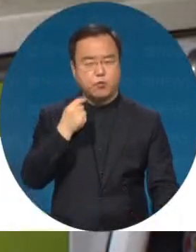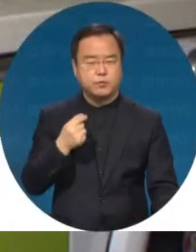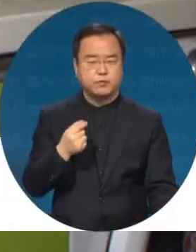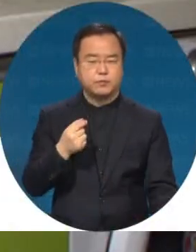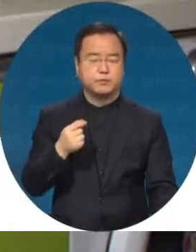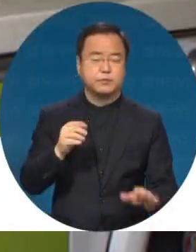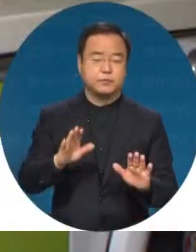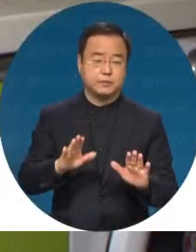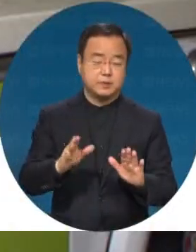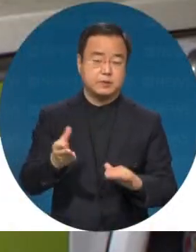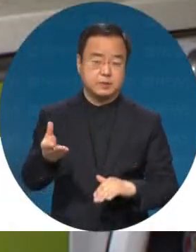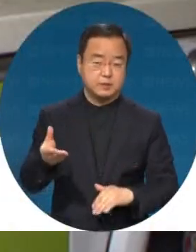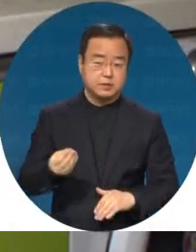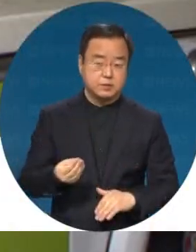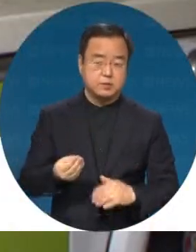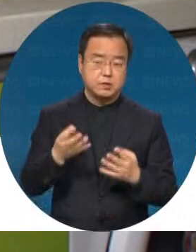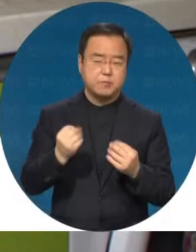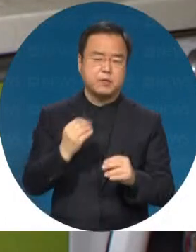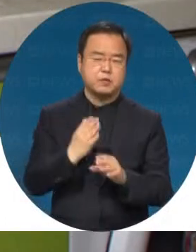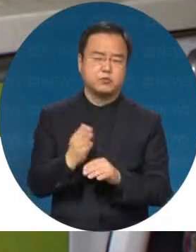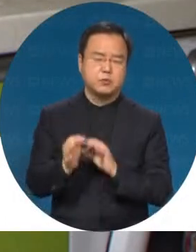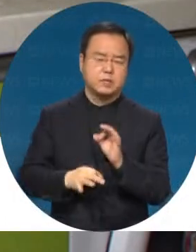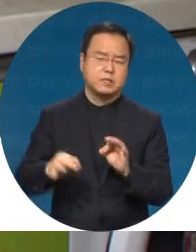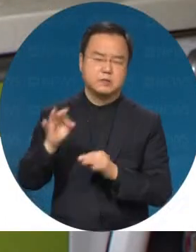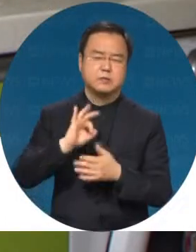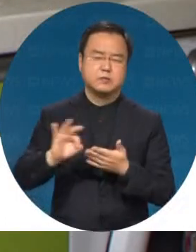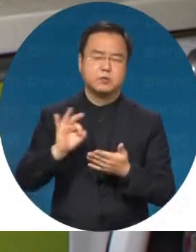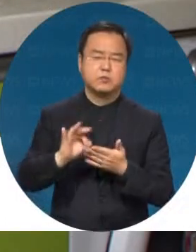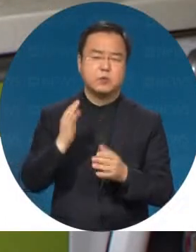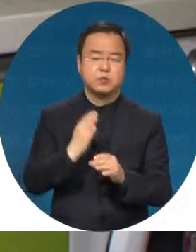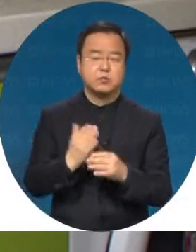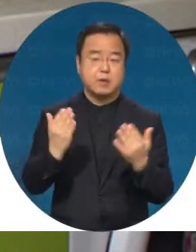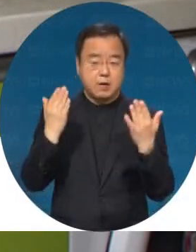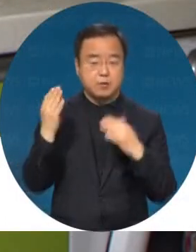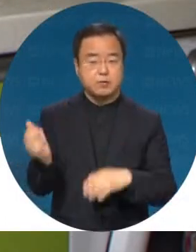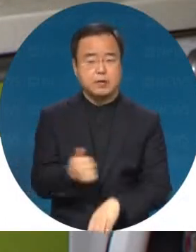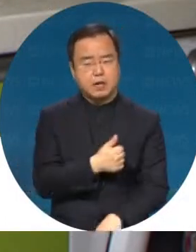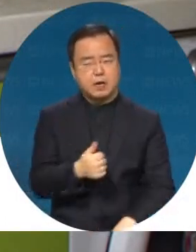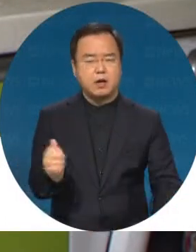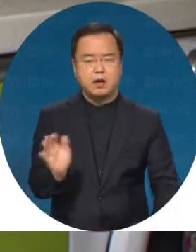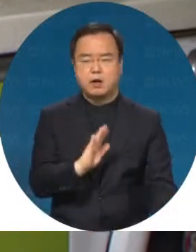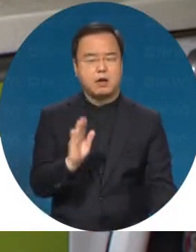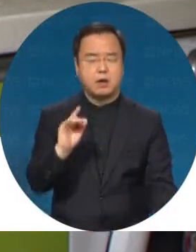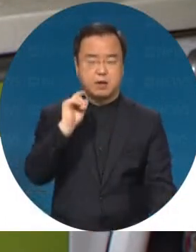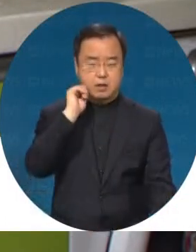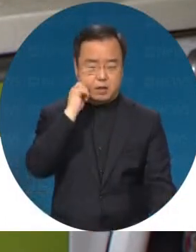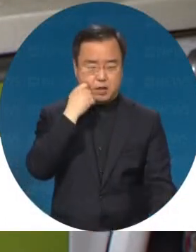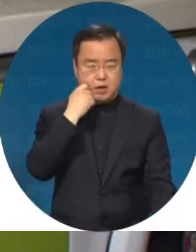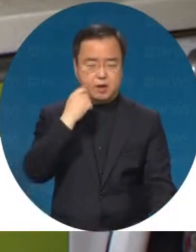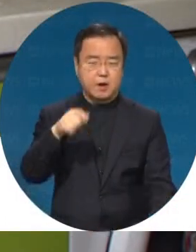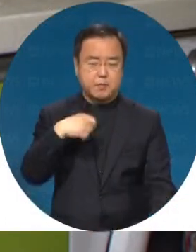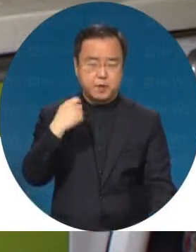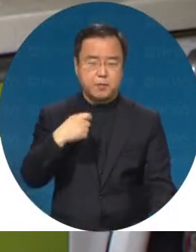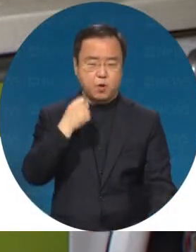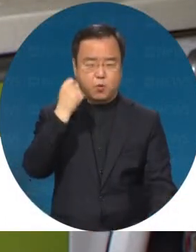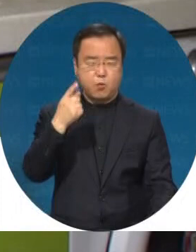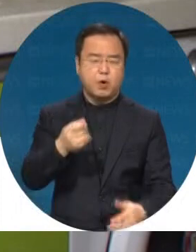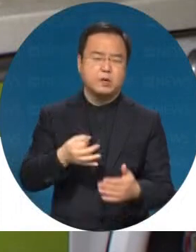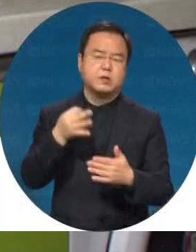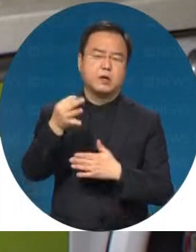상태로 계속 이자가 나가면서 학교를 다닐 순 없잖아요 밥 먹고 월세 내기도 빠듯하기 때문에